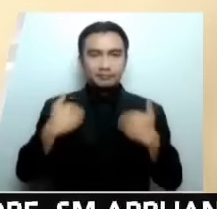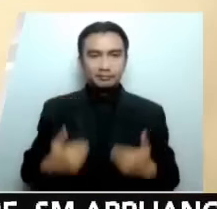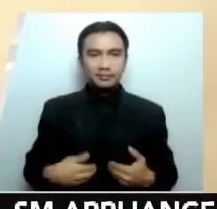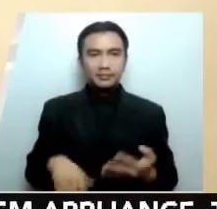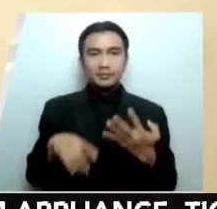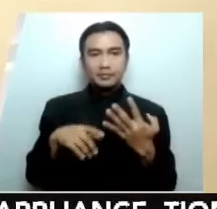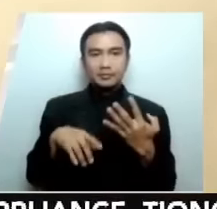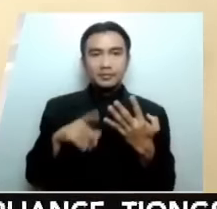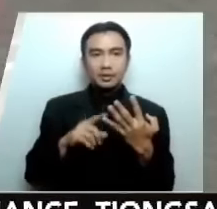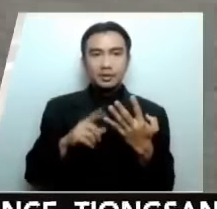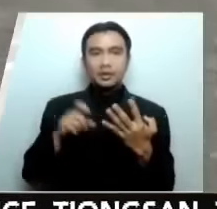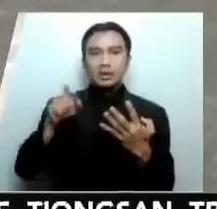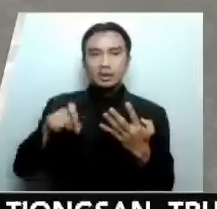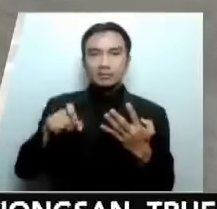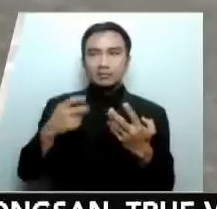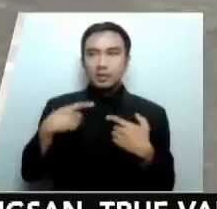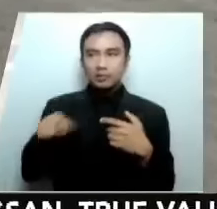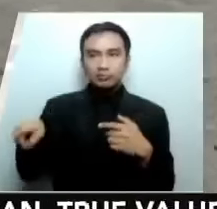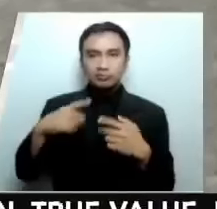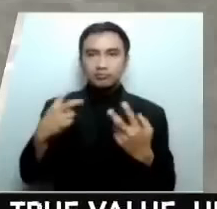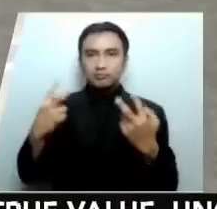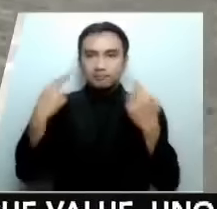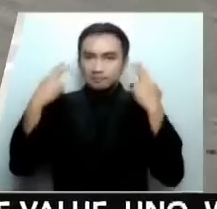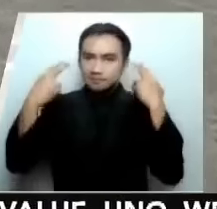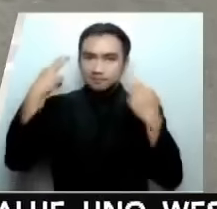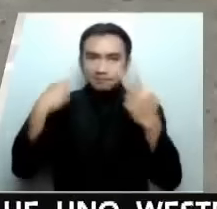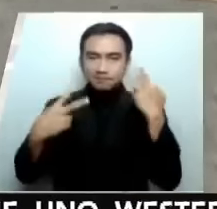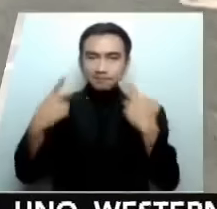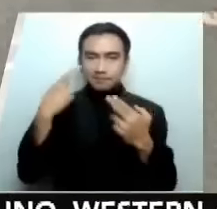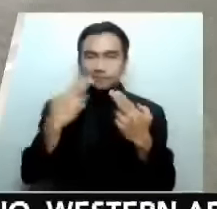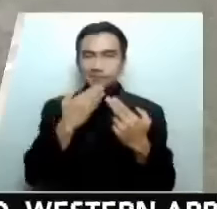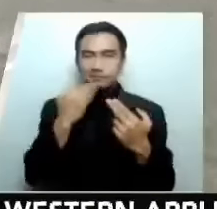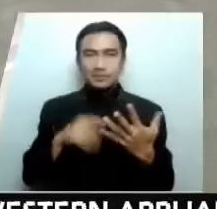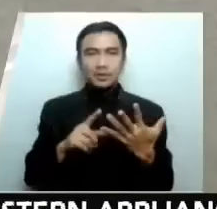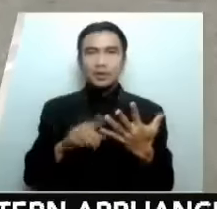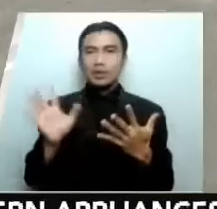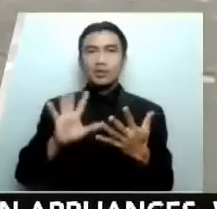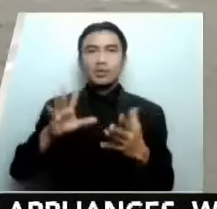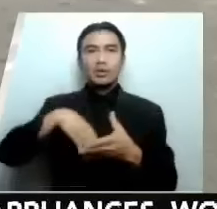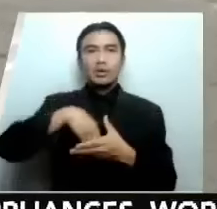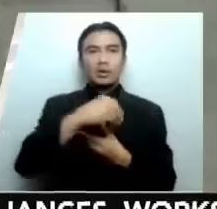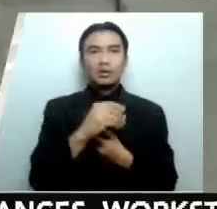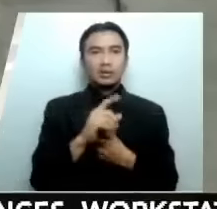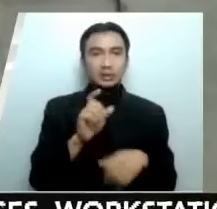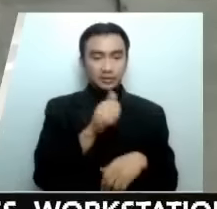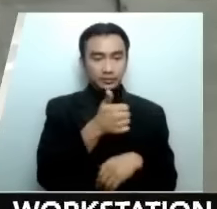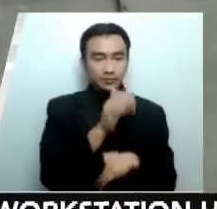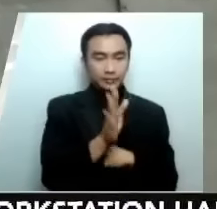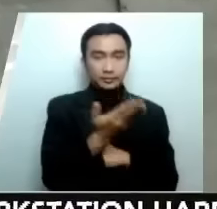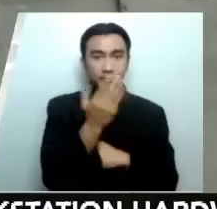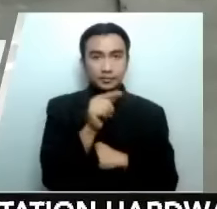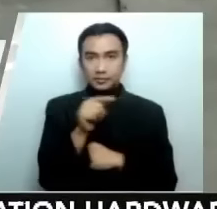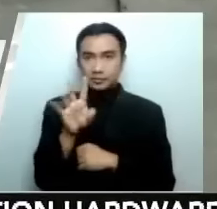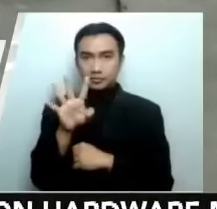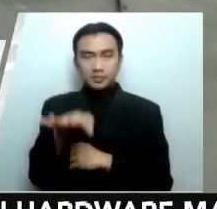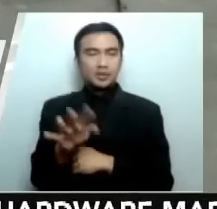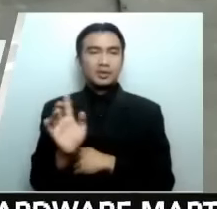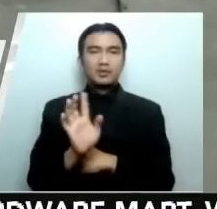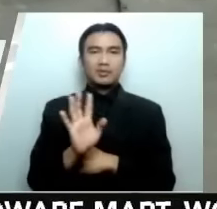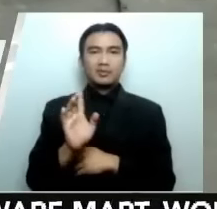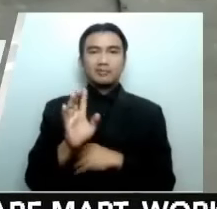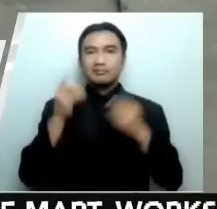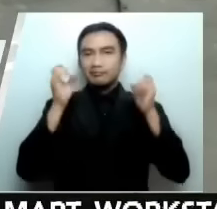ipa-summer cut sila. Huwag din daw muna palabasin o ipasyal sa pagitan ng 10 a.m. to 4 p.m. Kapag ganito raw na mainit ang